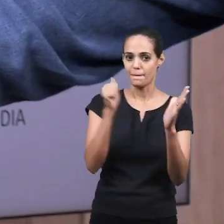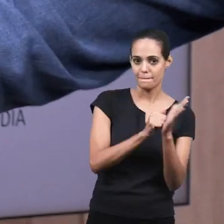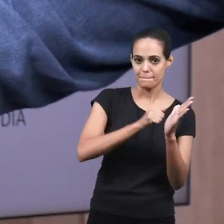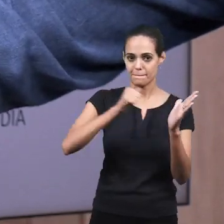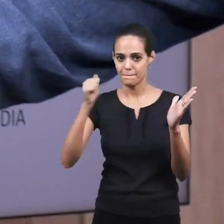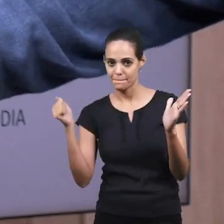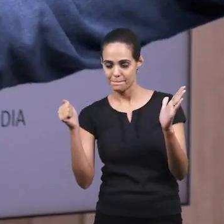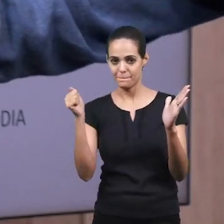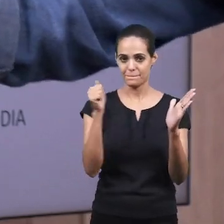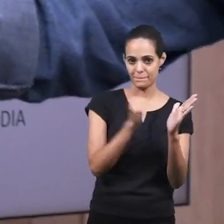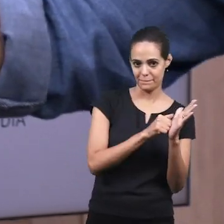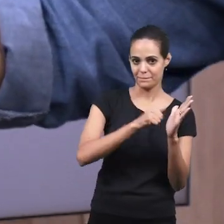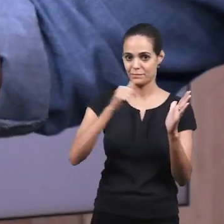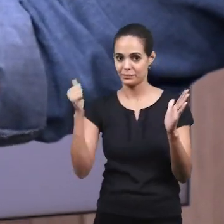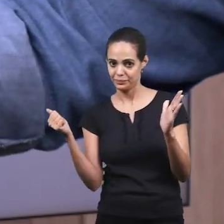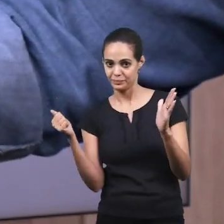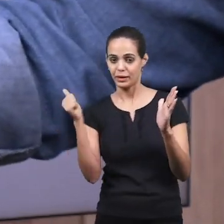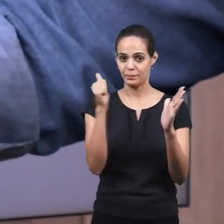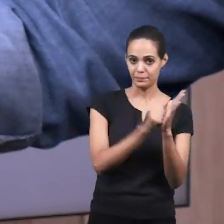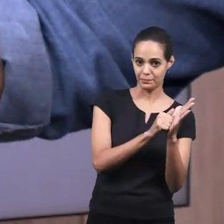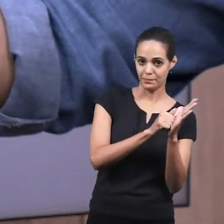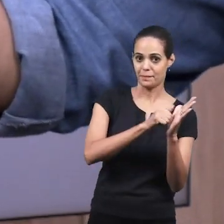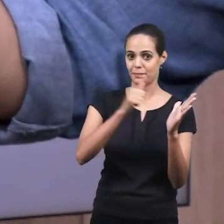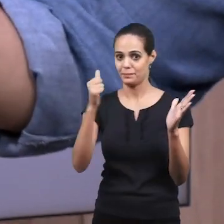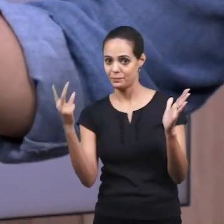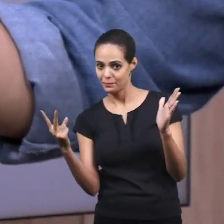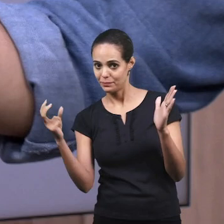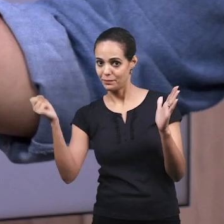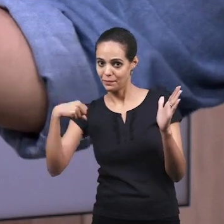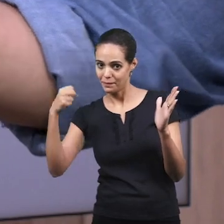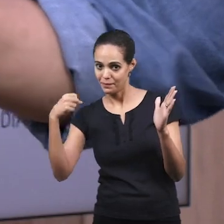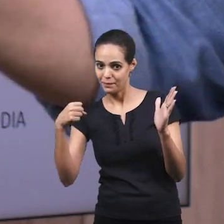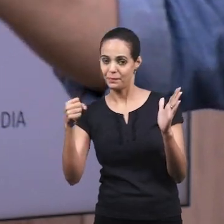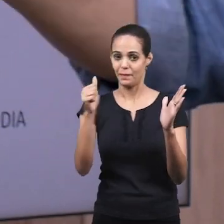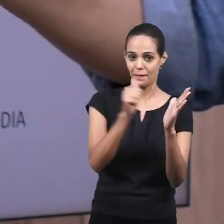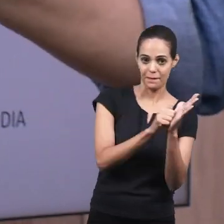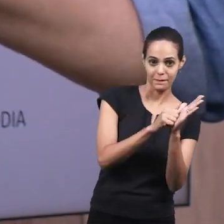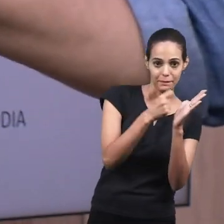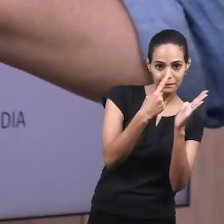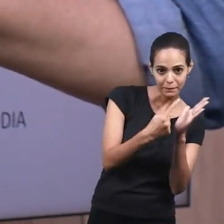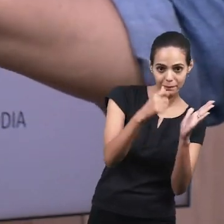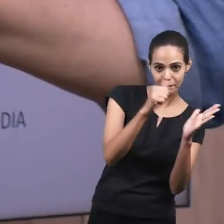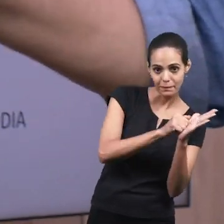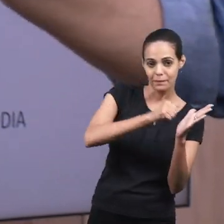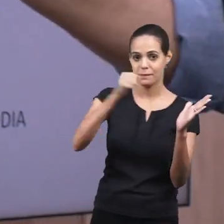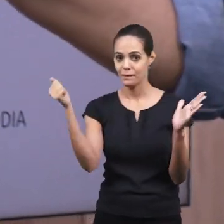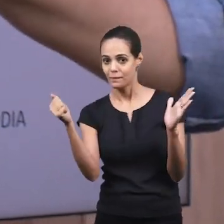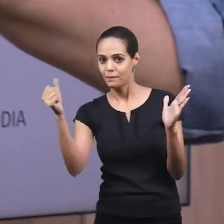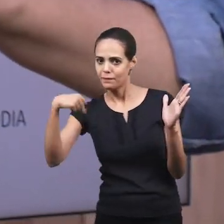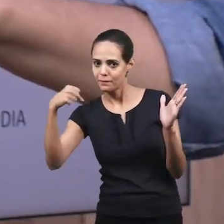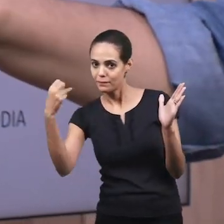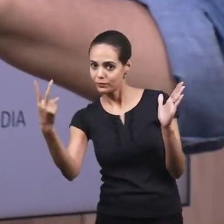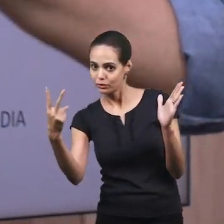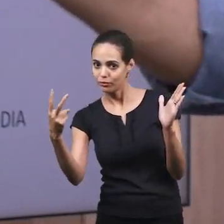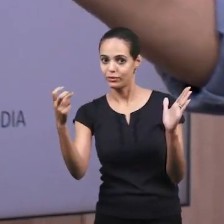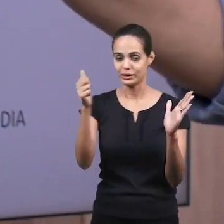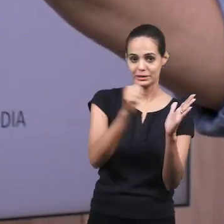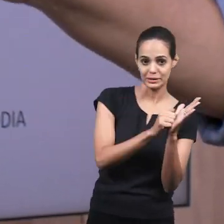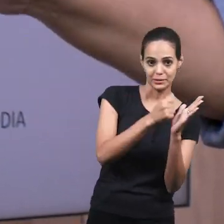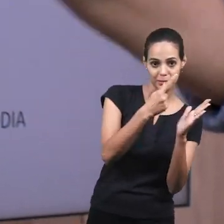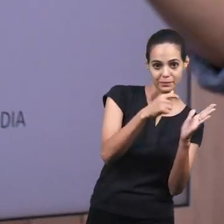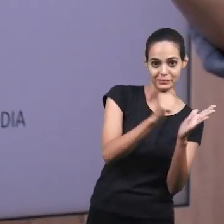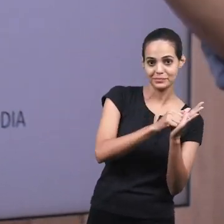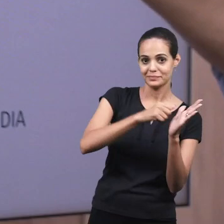temps, le premier silence. Deuxième, on joue. Deuxième silence. Deuxième, on joue. Premier, on